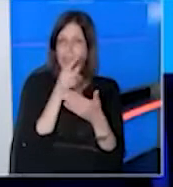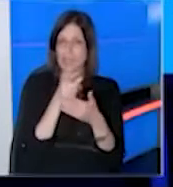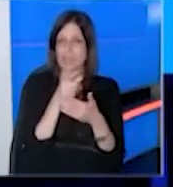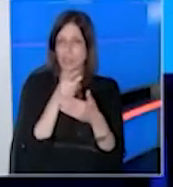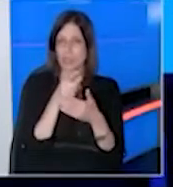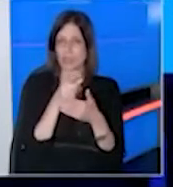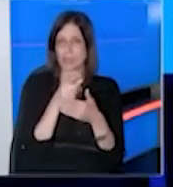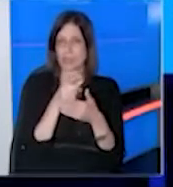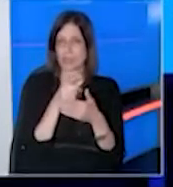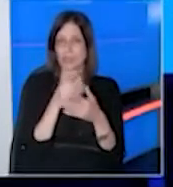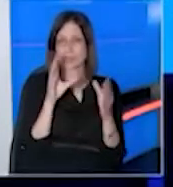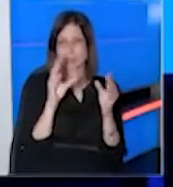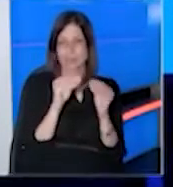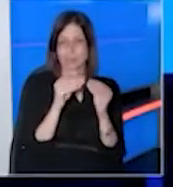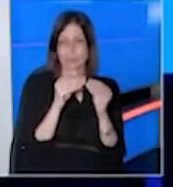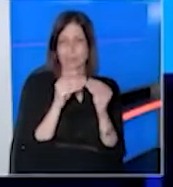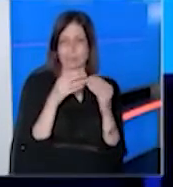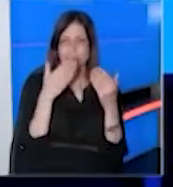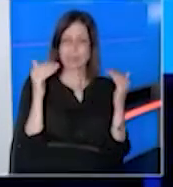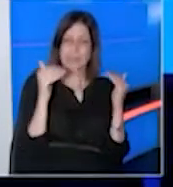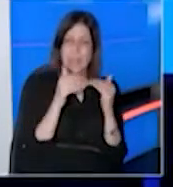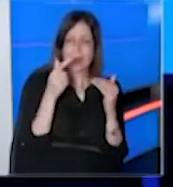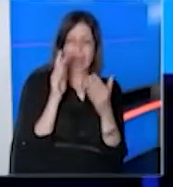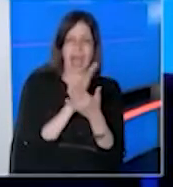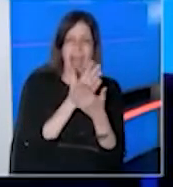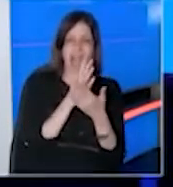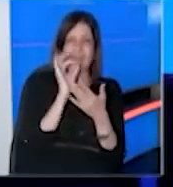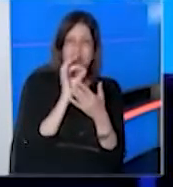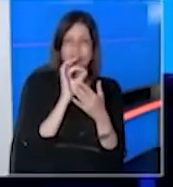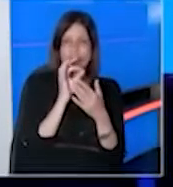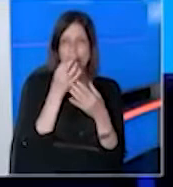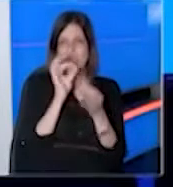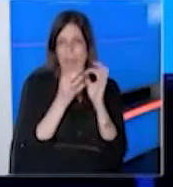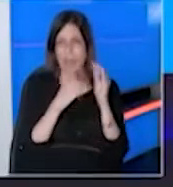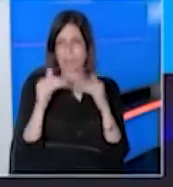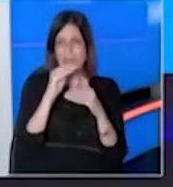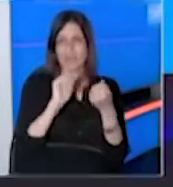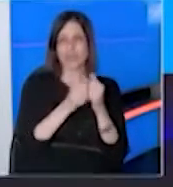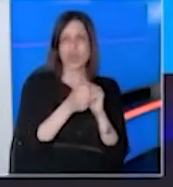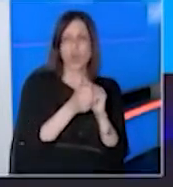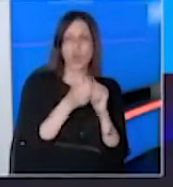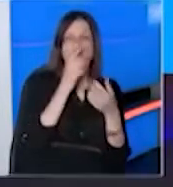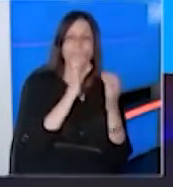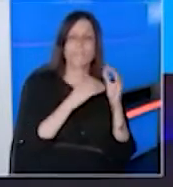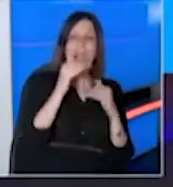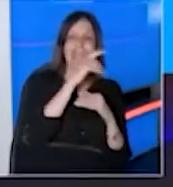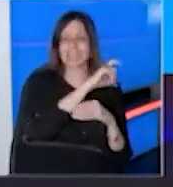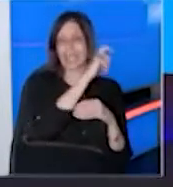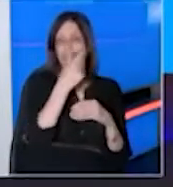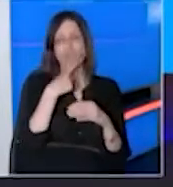עומדת בקו ישיר, או בניגוד להחלטה של בגץ הקשת? לא, לא, אין איזה קשר. בגץ הקשת בא